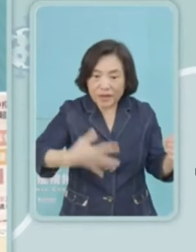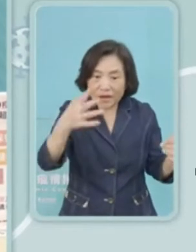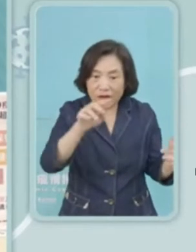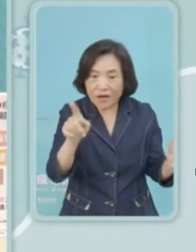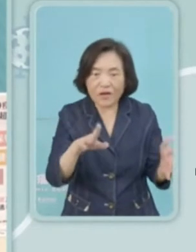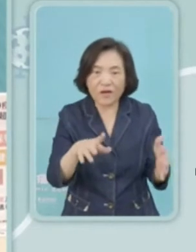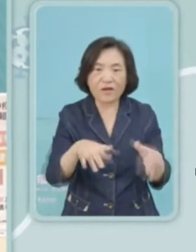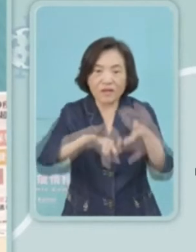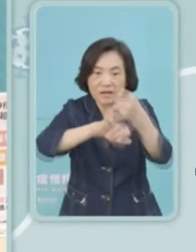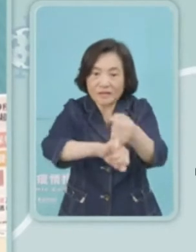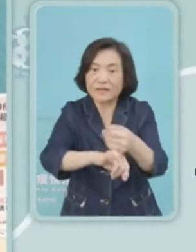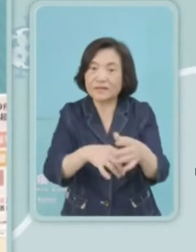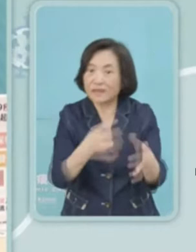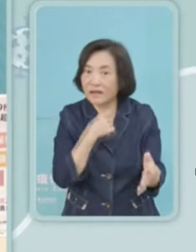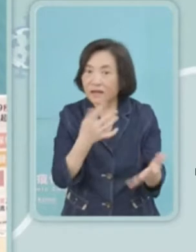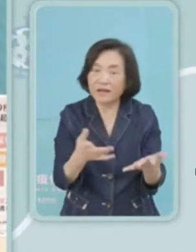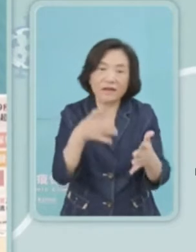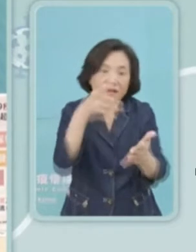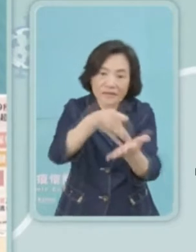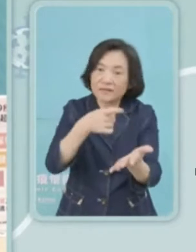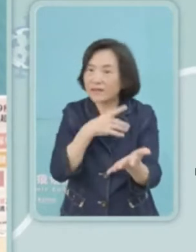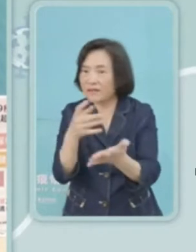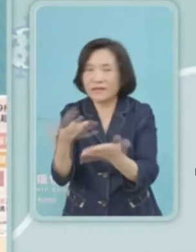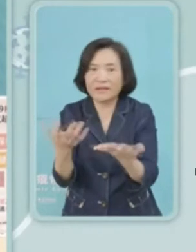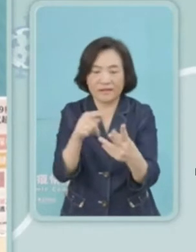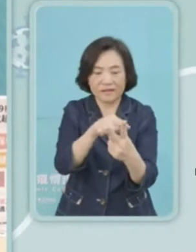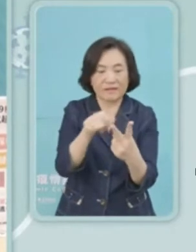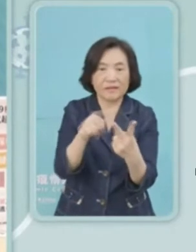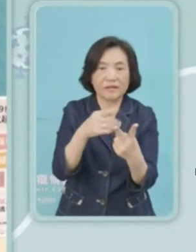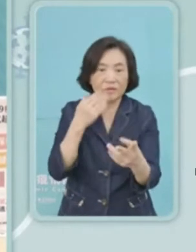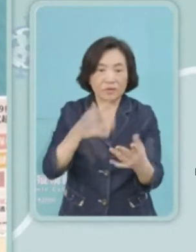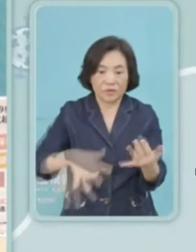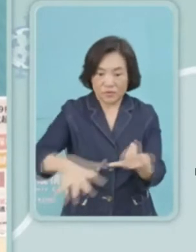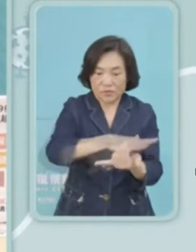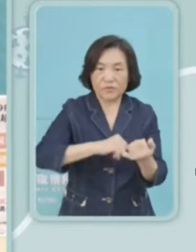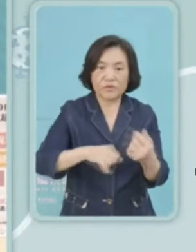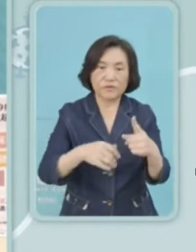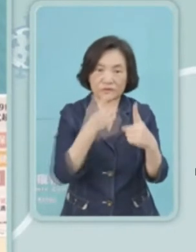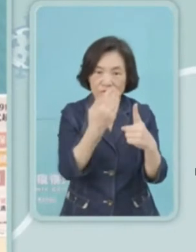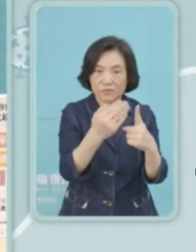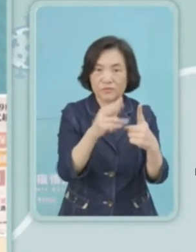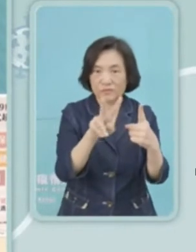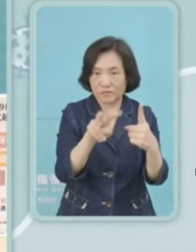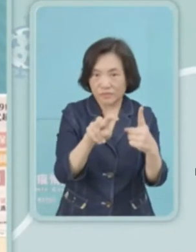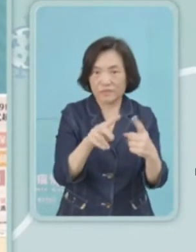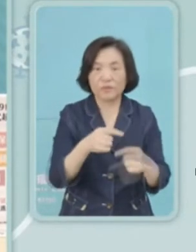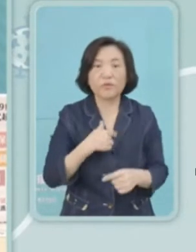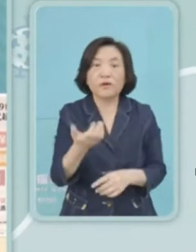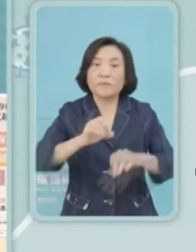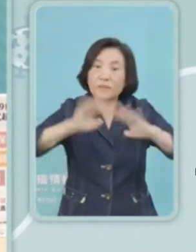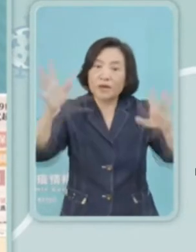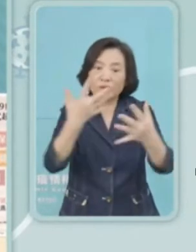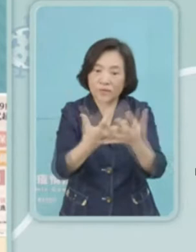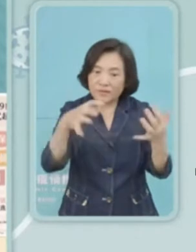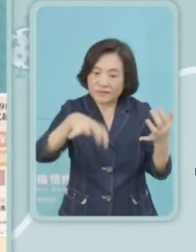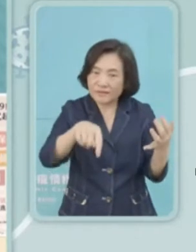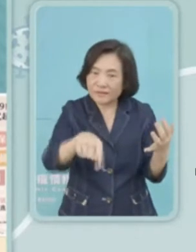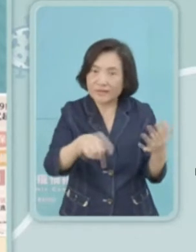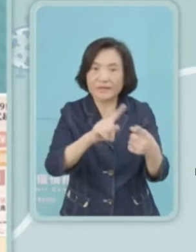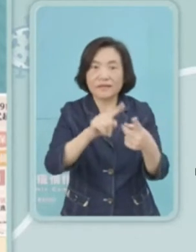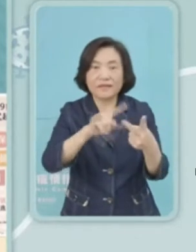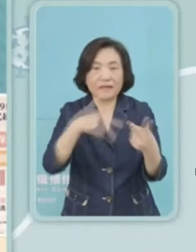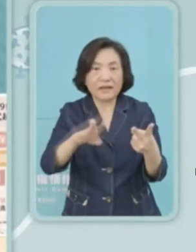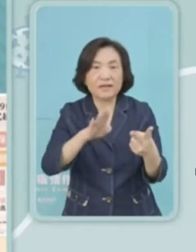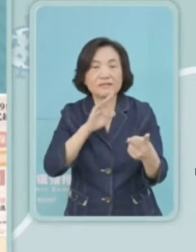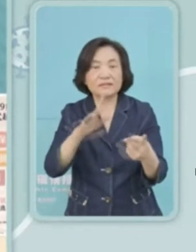甚至以后的预约，除了全国性的有1922，刚我讲的这个网站，还